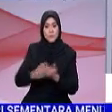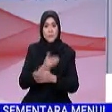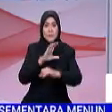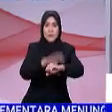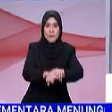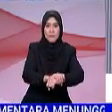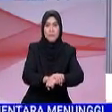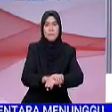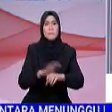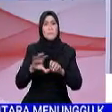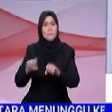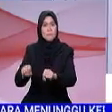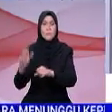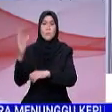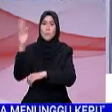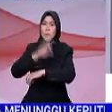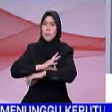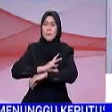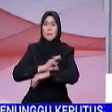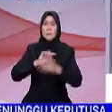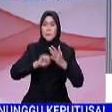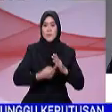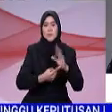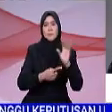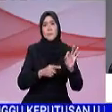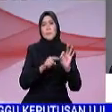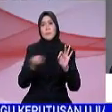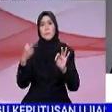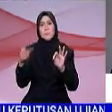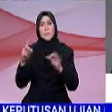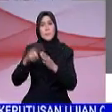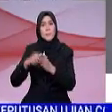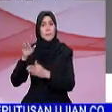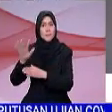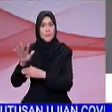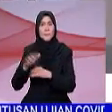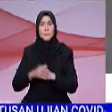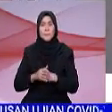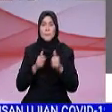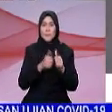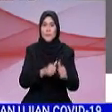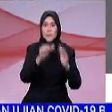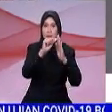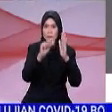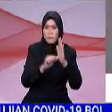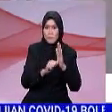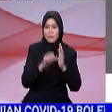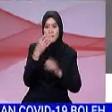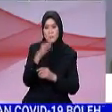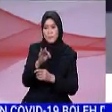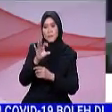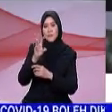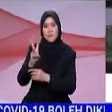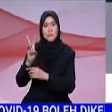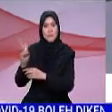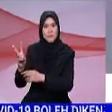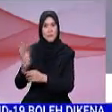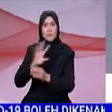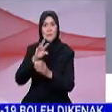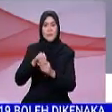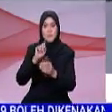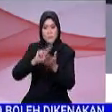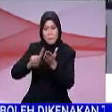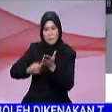tangkapan direman 7 hari bermula 9 hingga 12 Mei. Kes disiasat mengikut Akta Pertubuhan 1966